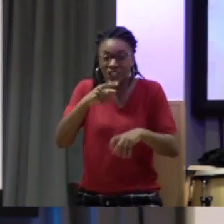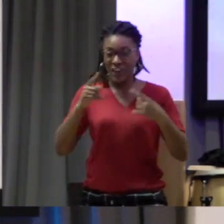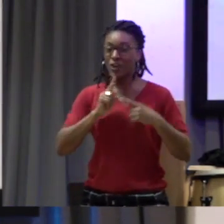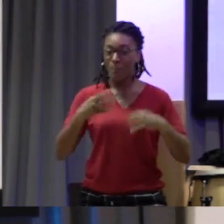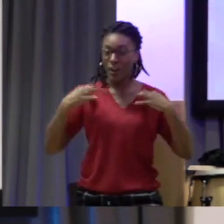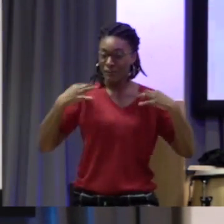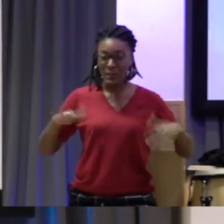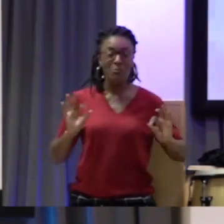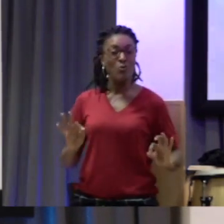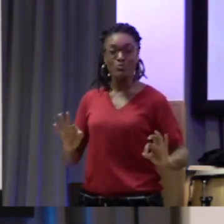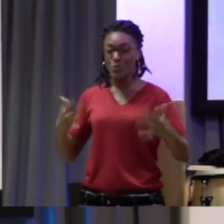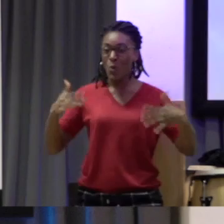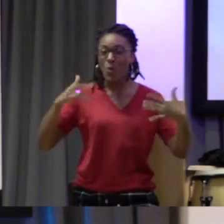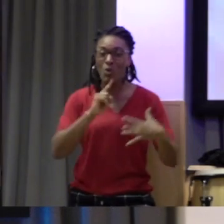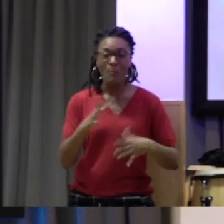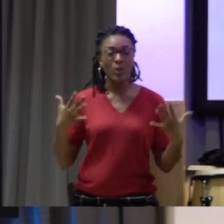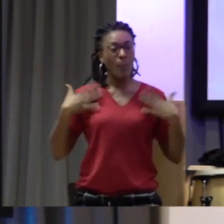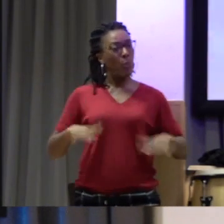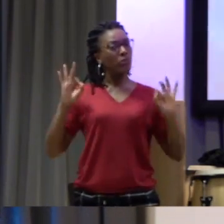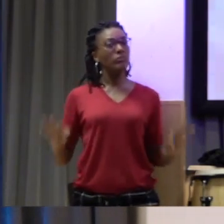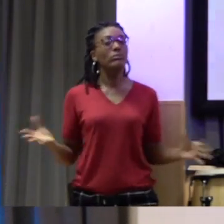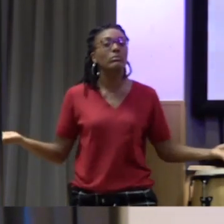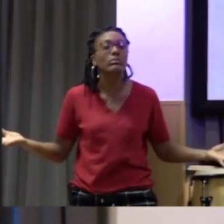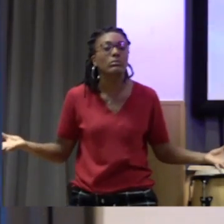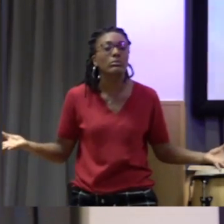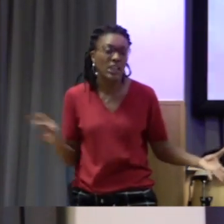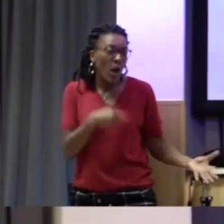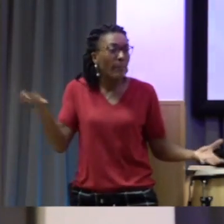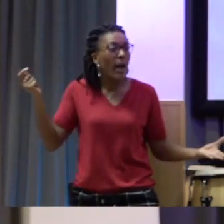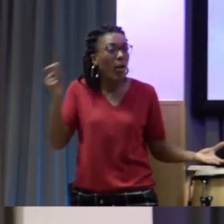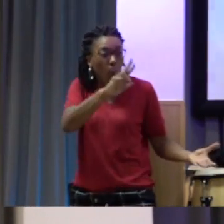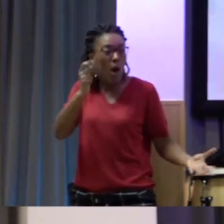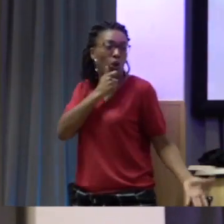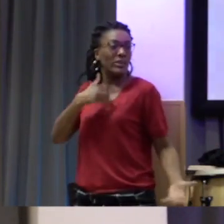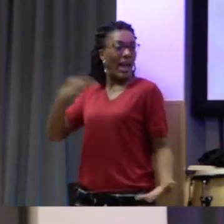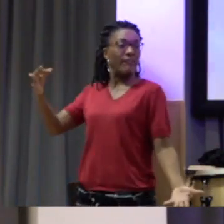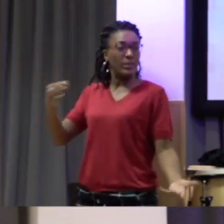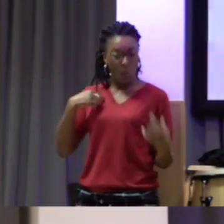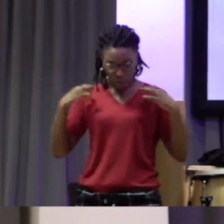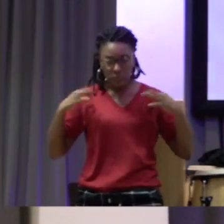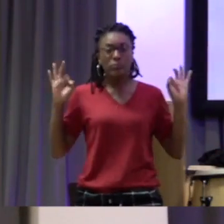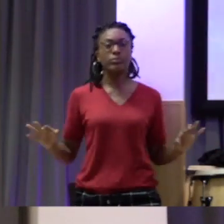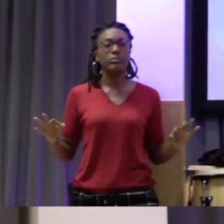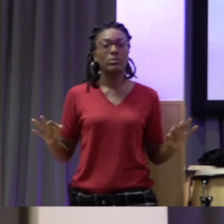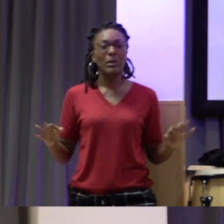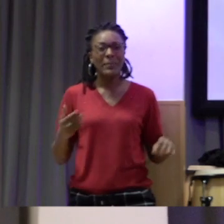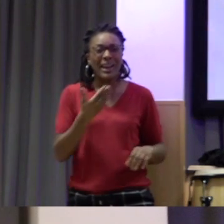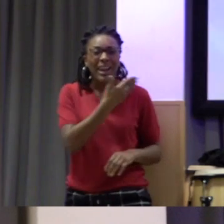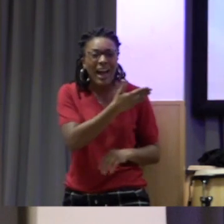dépenser le plus d'argent qu'ils avaient pour être beaux ou belles. Mais dans ce